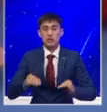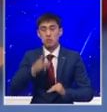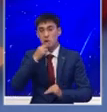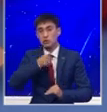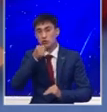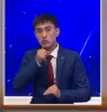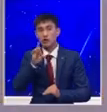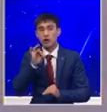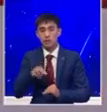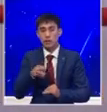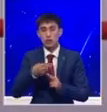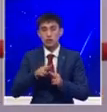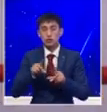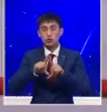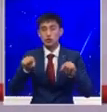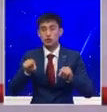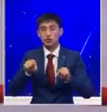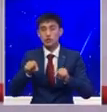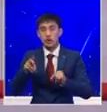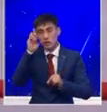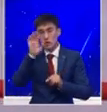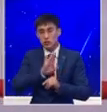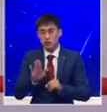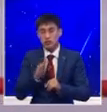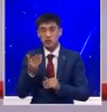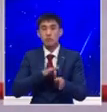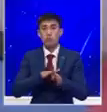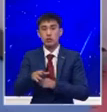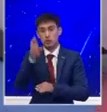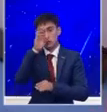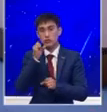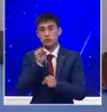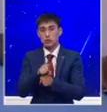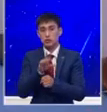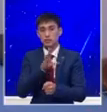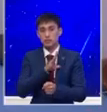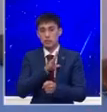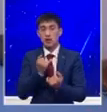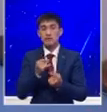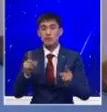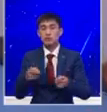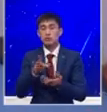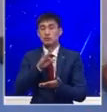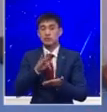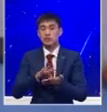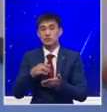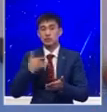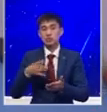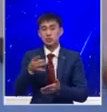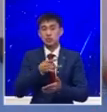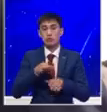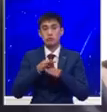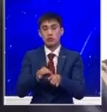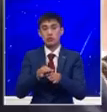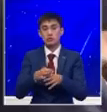рахм Несмотря на то что учреждение является негосударственным оно выполняет государственный заказ так в реабилитационном центре в жамбылской районе